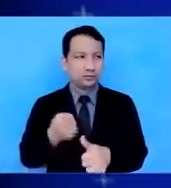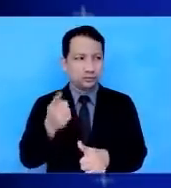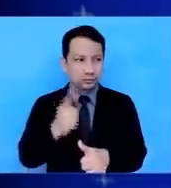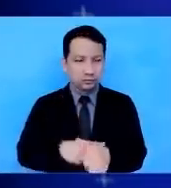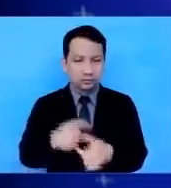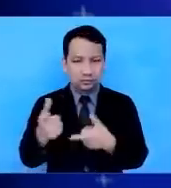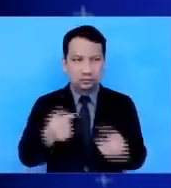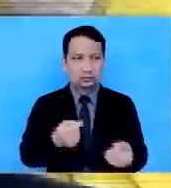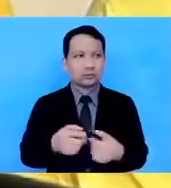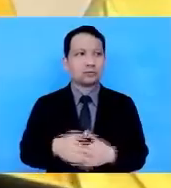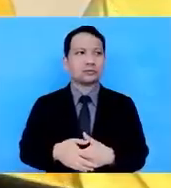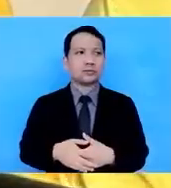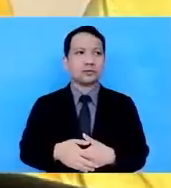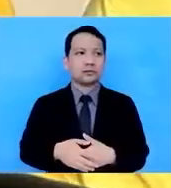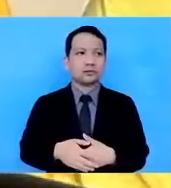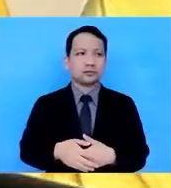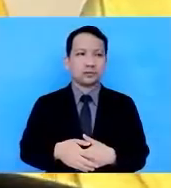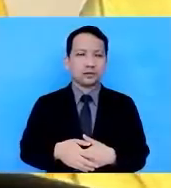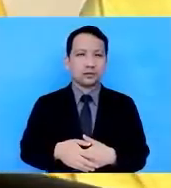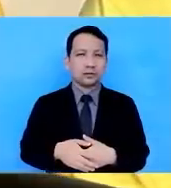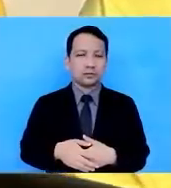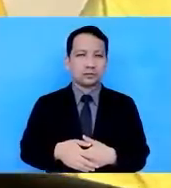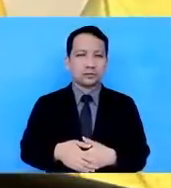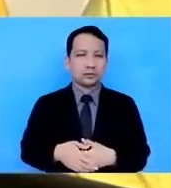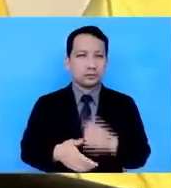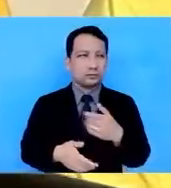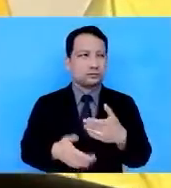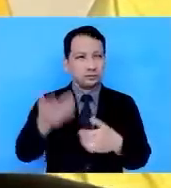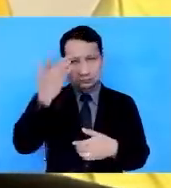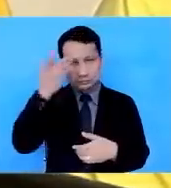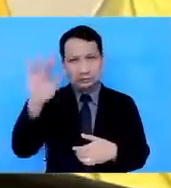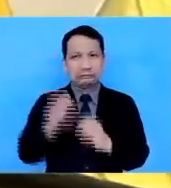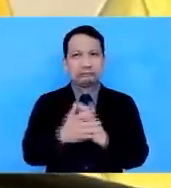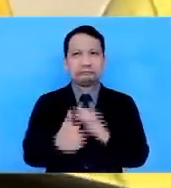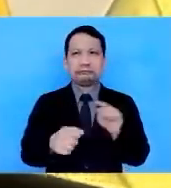mang-snatch. Talaga pong nakaano na po, magaling po ito eh.